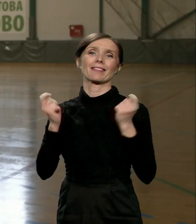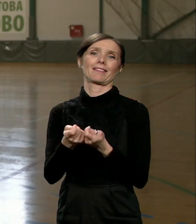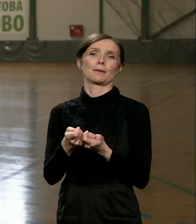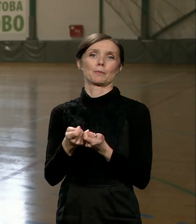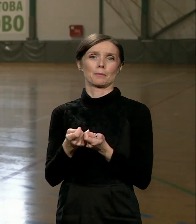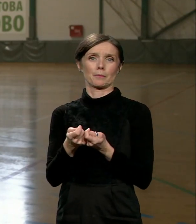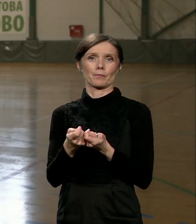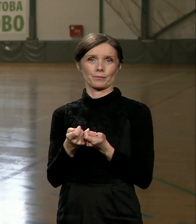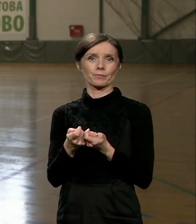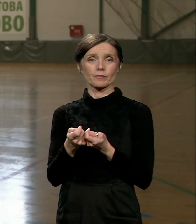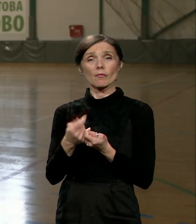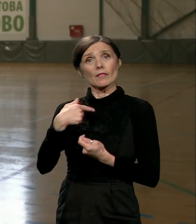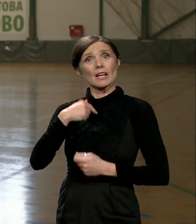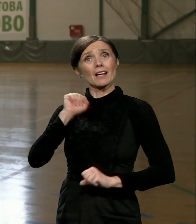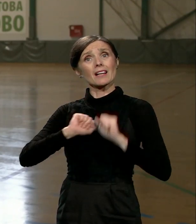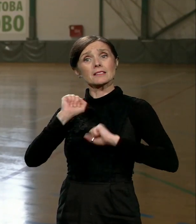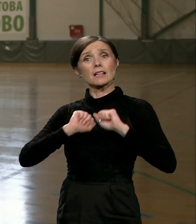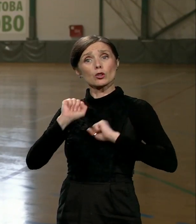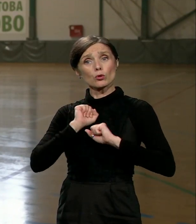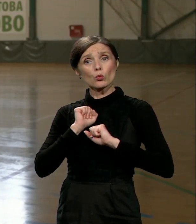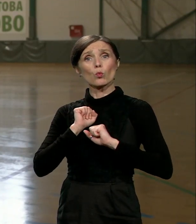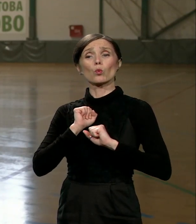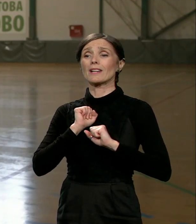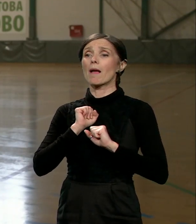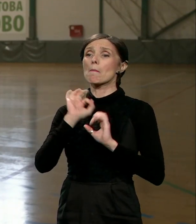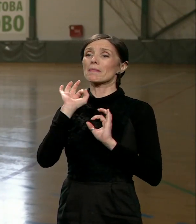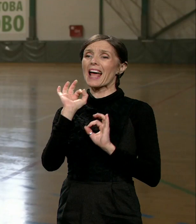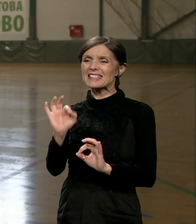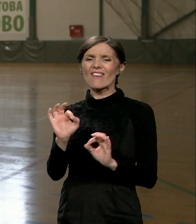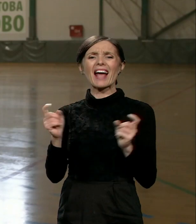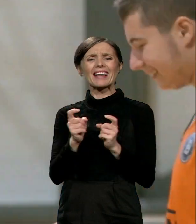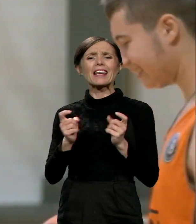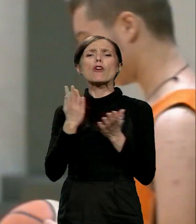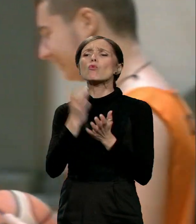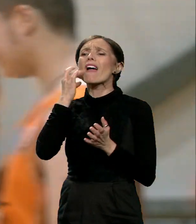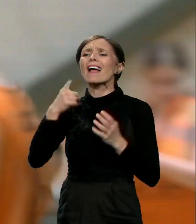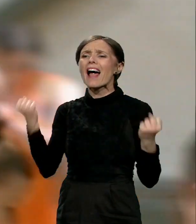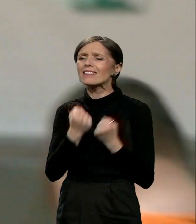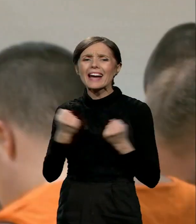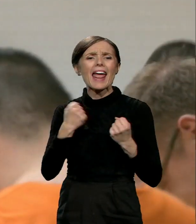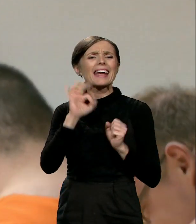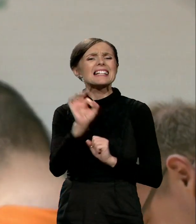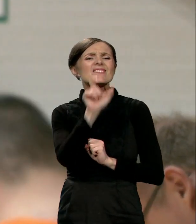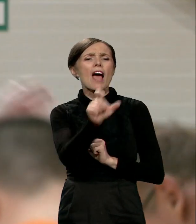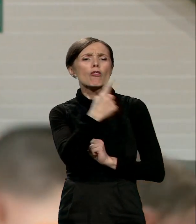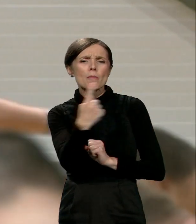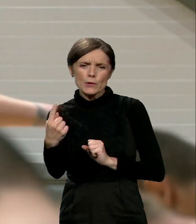se trudim da vidim svakog igrača svaki trening.